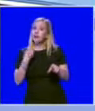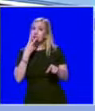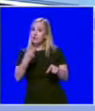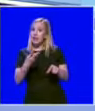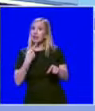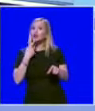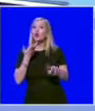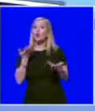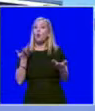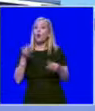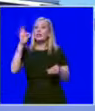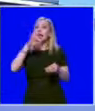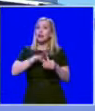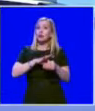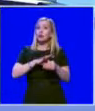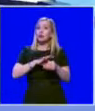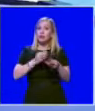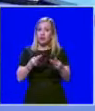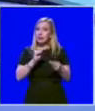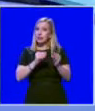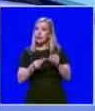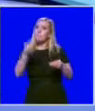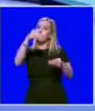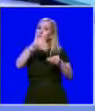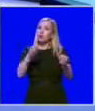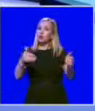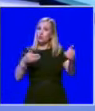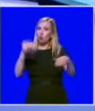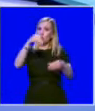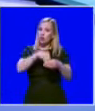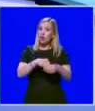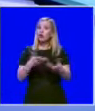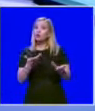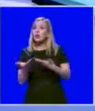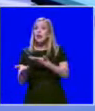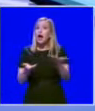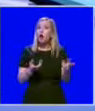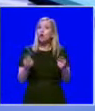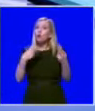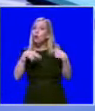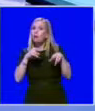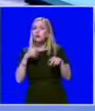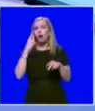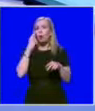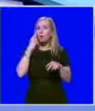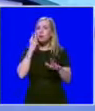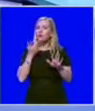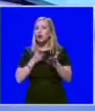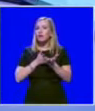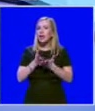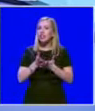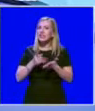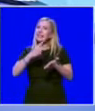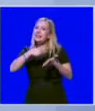за кого сте гласувала, пуснала сте вота в кутията и дори някой от комисията да си опита да по някакъв начин